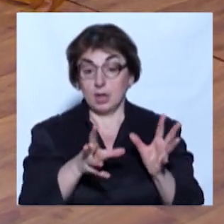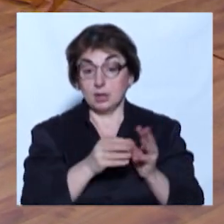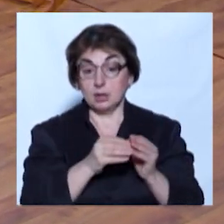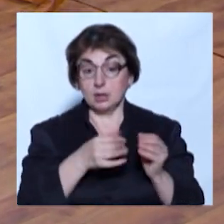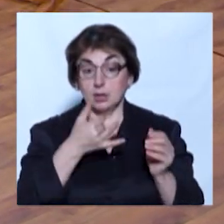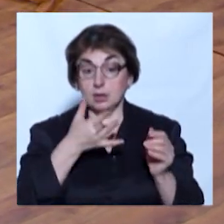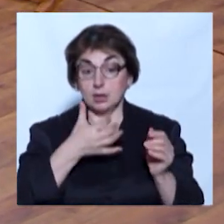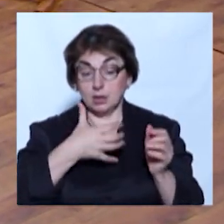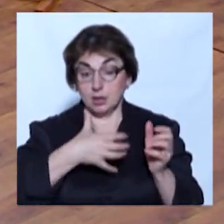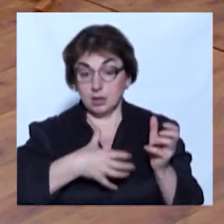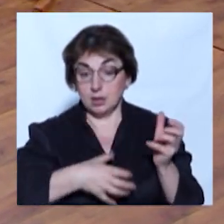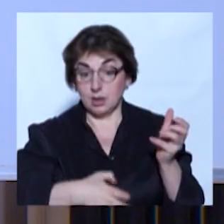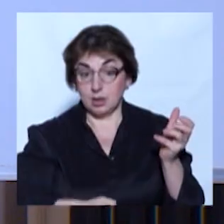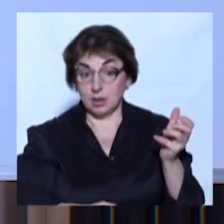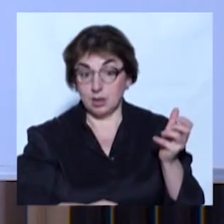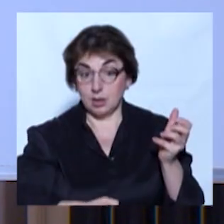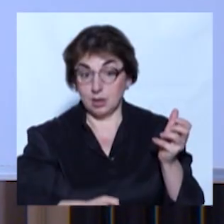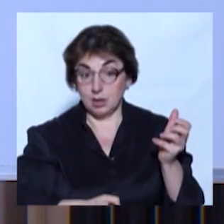ამ